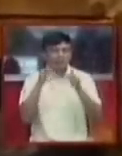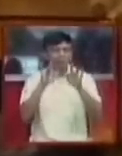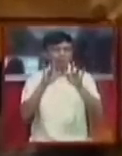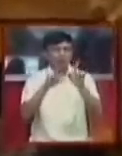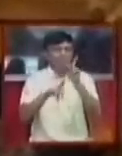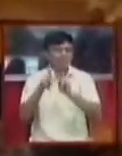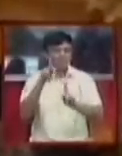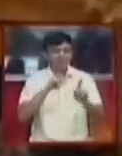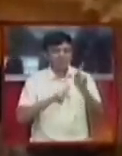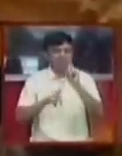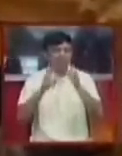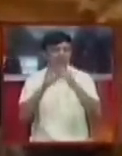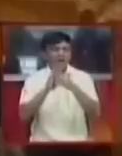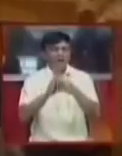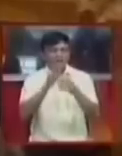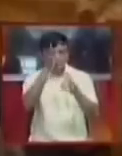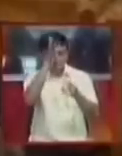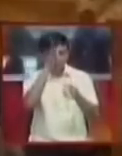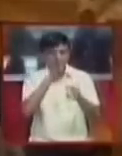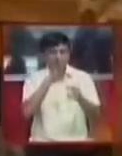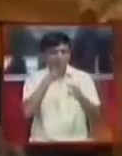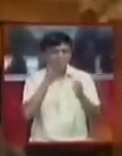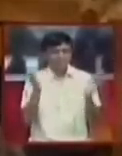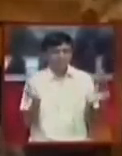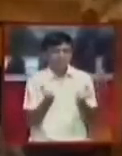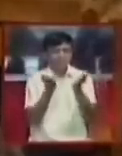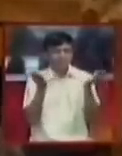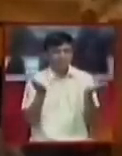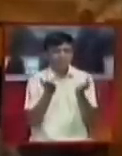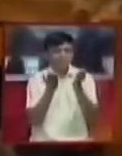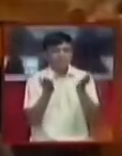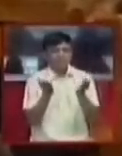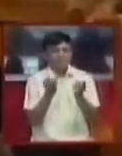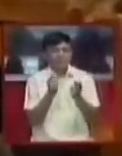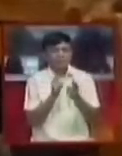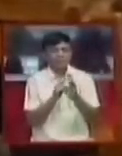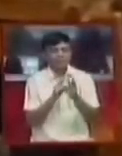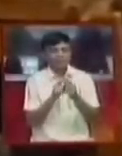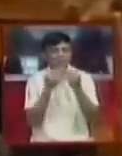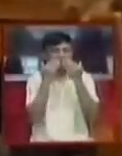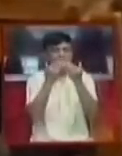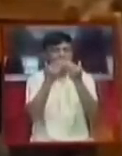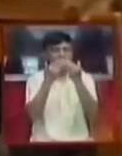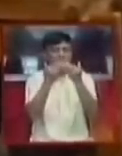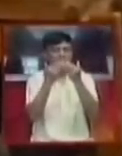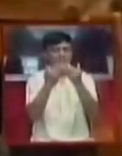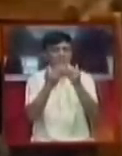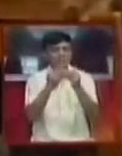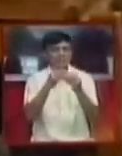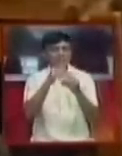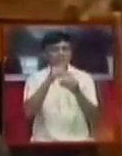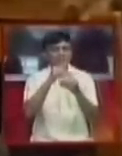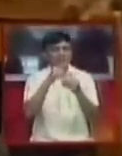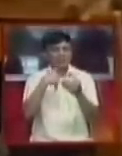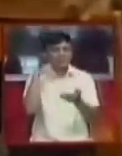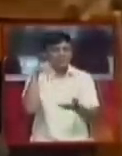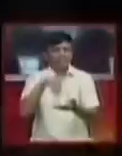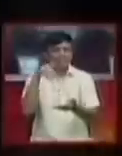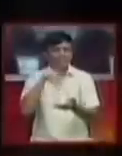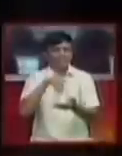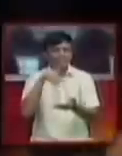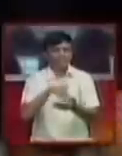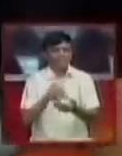mga tao kasi may magulang na dapat magtaguyod. At nagpapasalamat ako sa pantawid, ma'am, dahil may natutunan ako dito